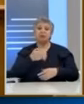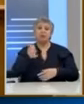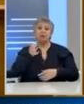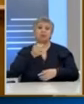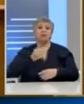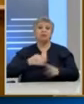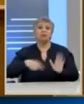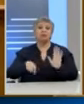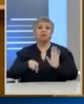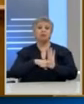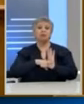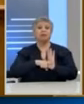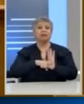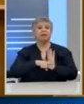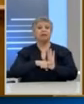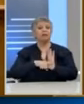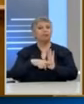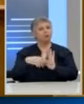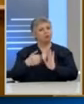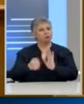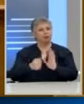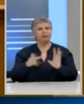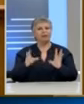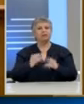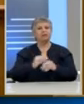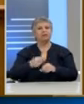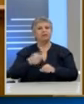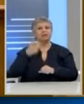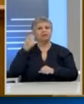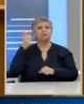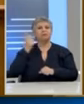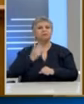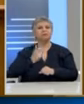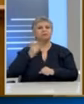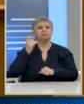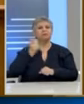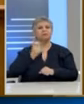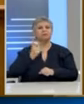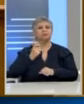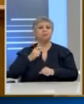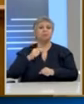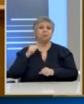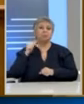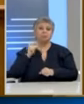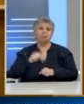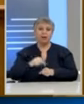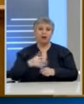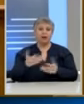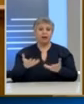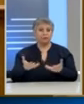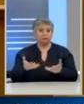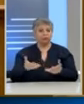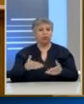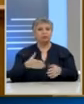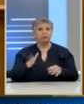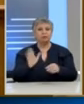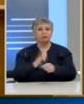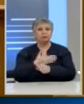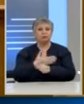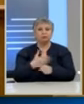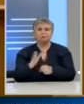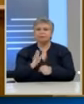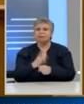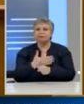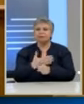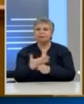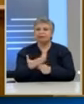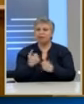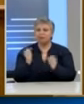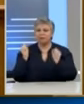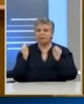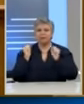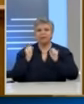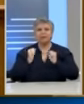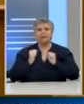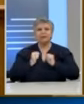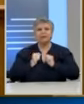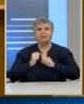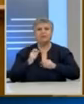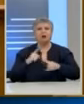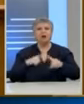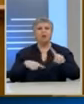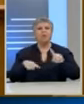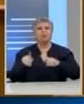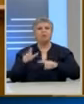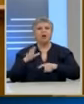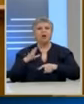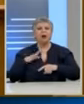το αρνητικό μέτρο που υπάρχει για τις συντάξεις στο νομοσχέδιο, με το αρνητικό μέτρο που υπάρχει για τις συντάξεις στο νομοσχέδιο διαλύουμε τους συνταξιούχους. Θα ήθελα λίγο χρόνο